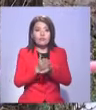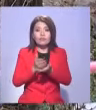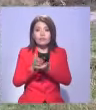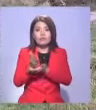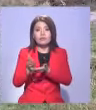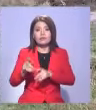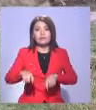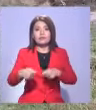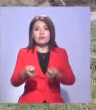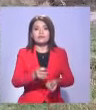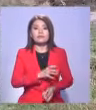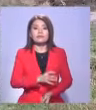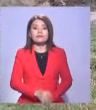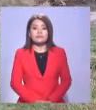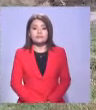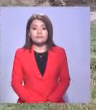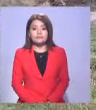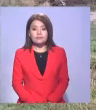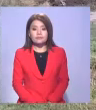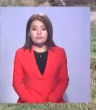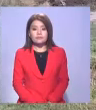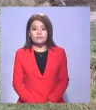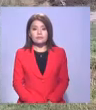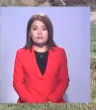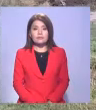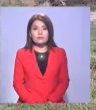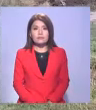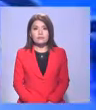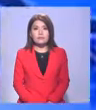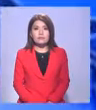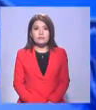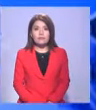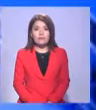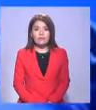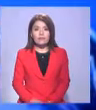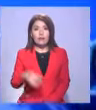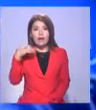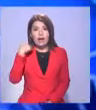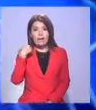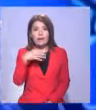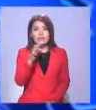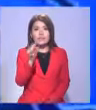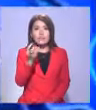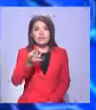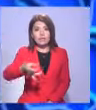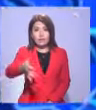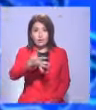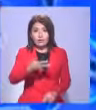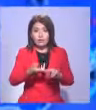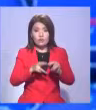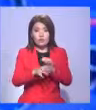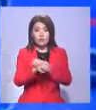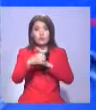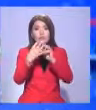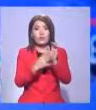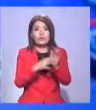жолданды. Мөлдір Жақан, Қанат Кигізбаев, Астана Таймс, Алматы облысы. Ақтөбеде Заречный ауылы маңындағы көпір астынан 19